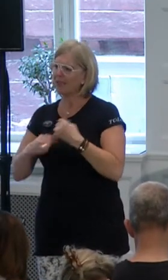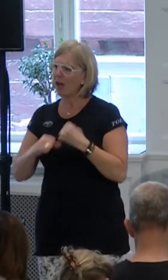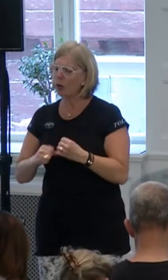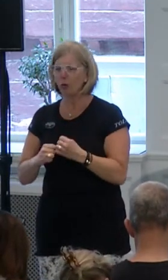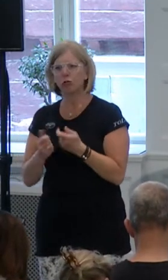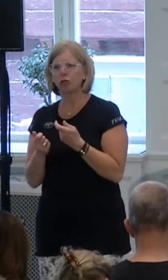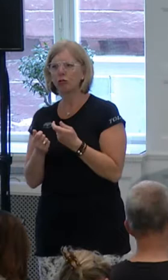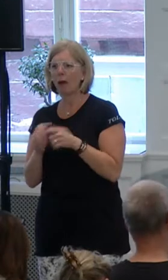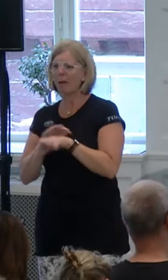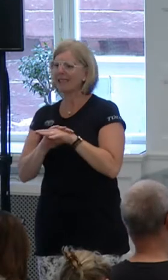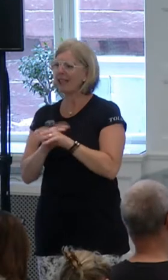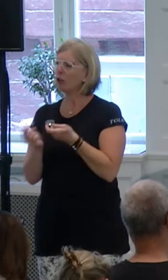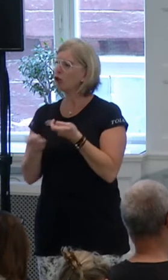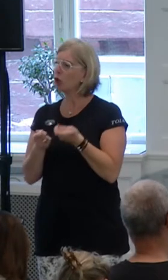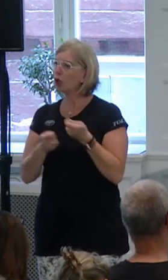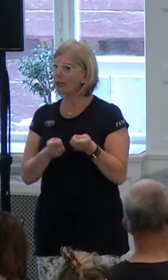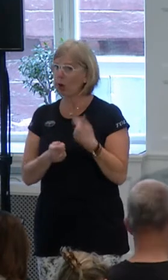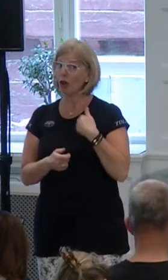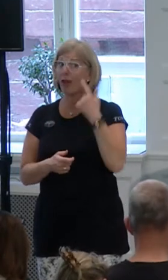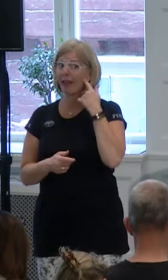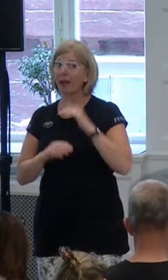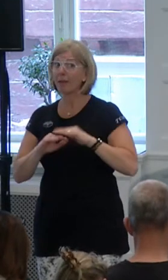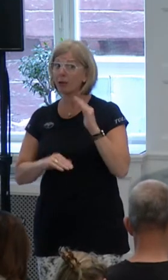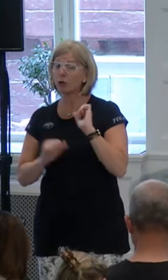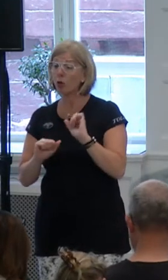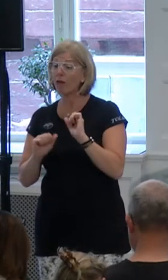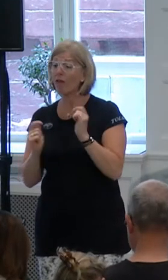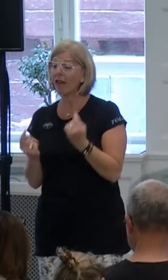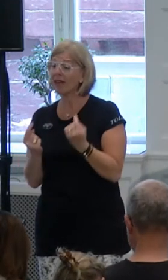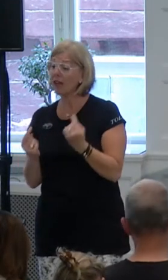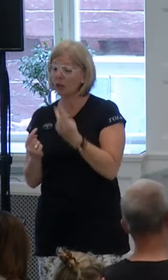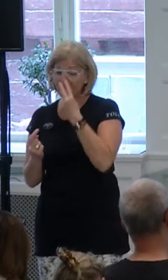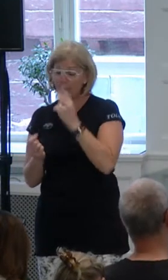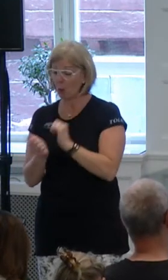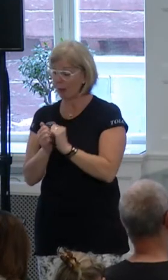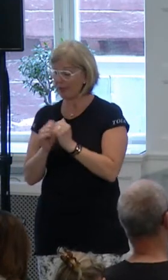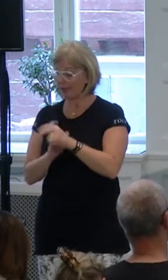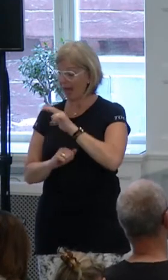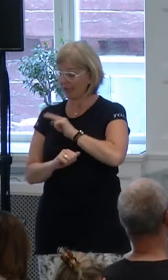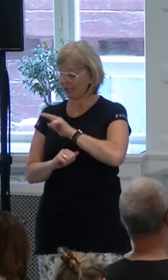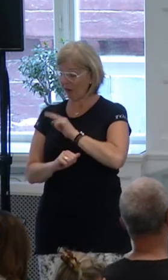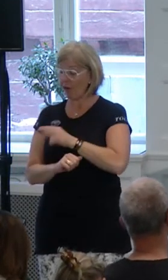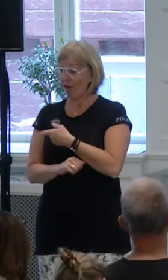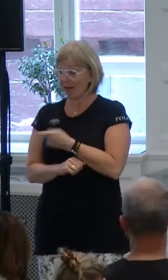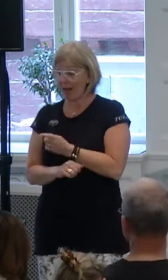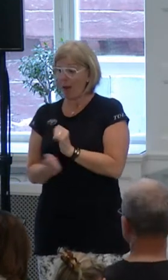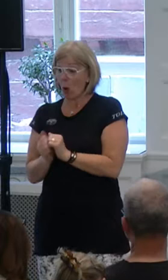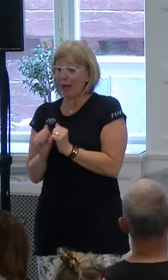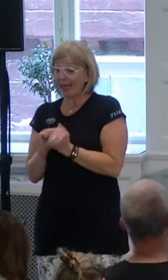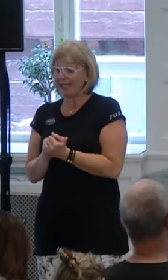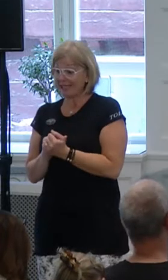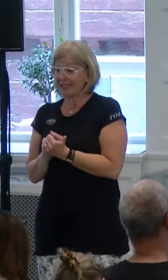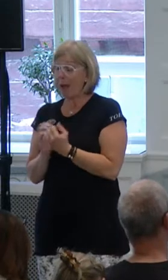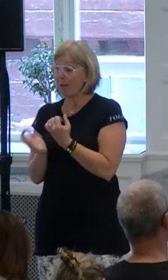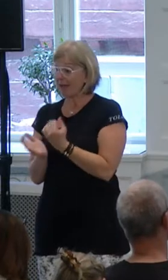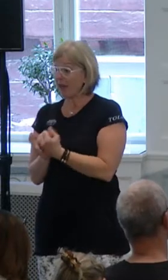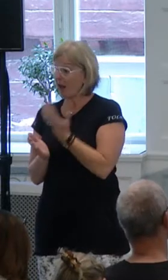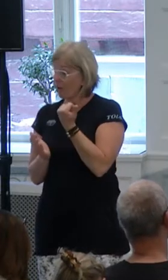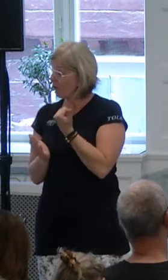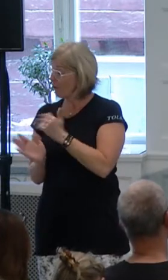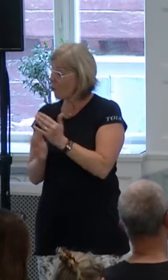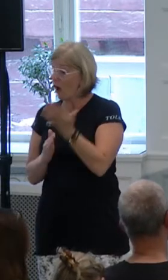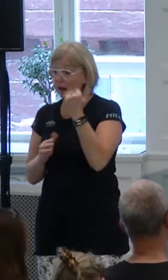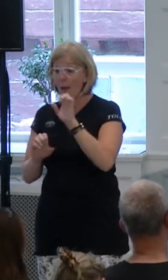där tänker jag mest att det vore fantastiskt att se ett politiskt ansvar. För ni kan fortfarande påverka inom era politiska